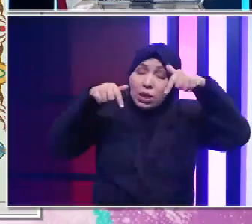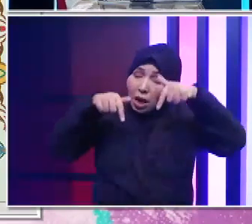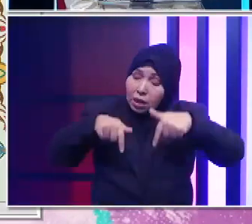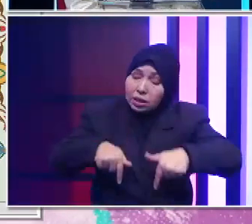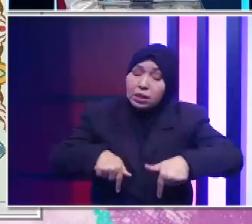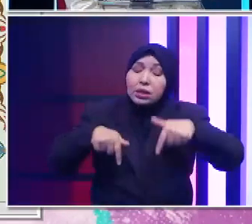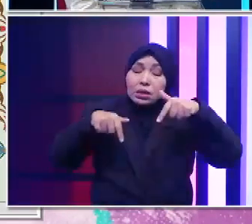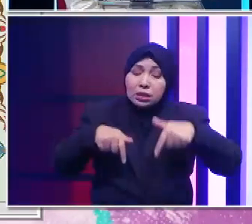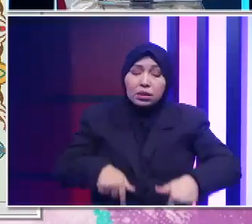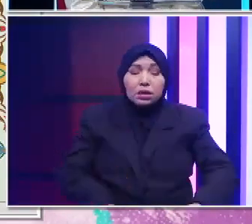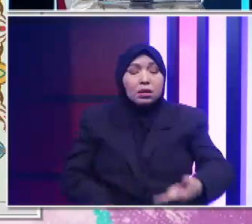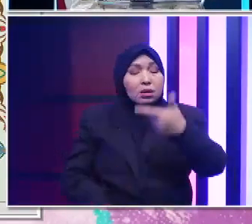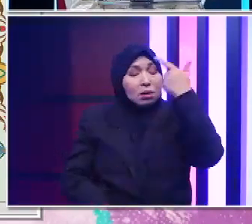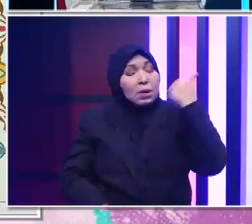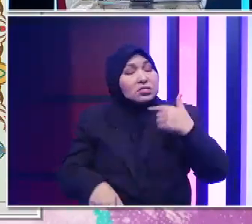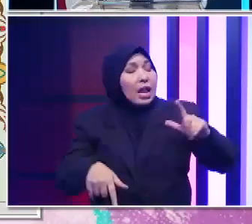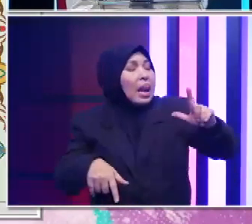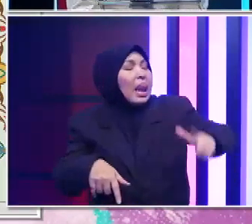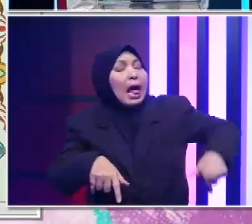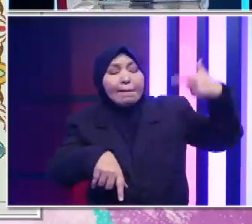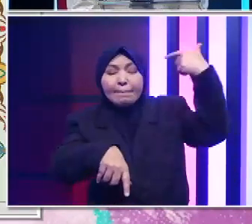Zul toomtam